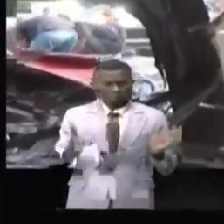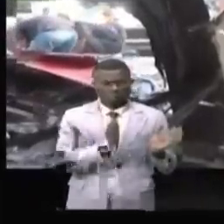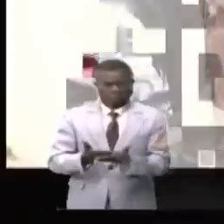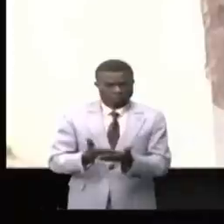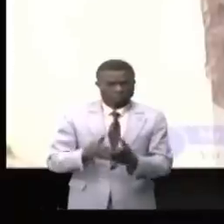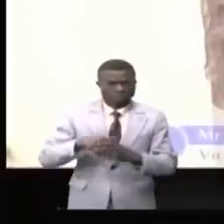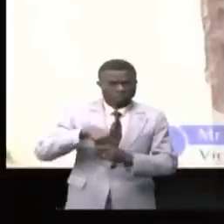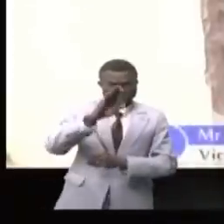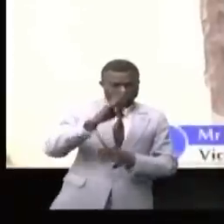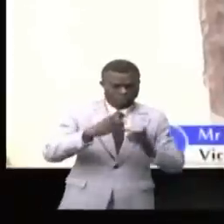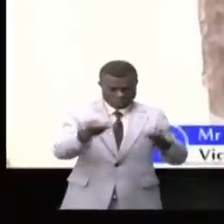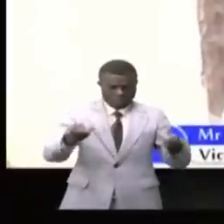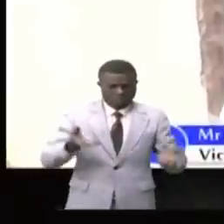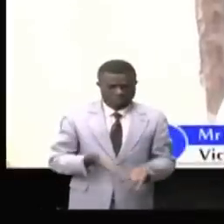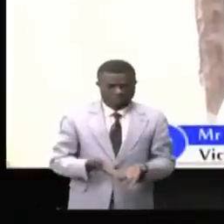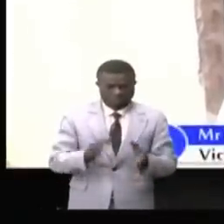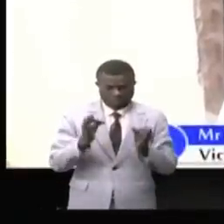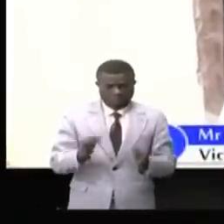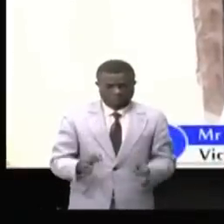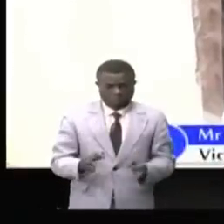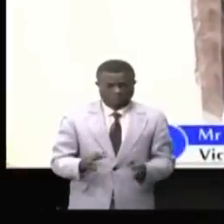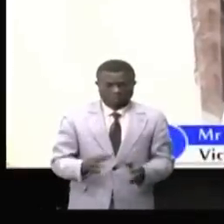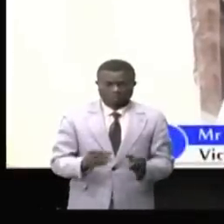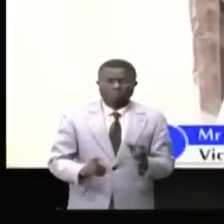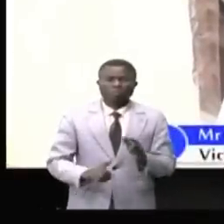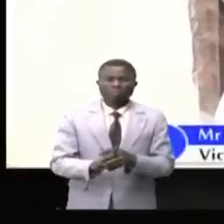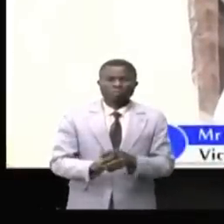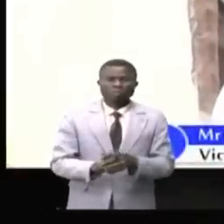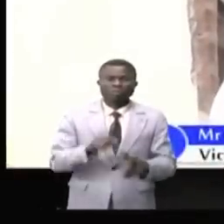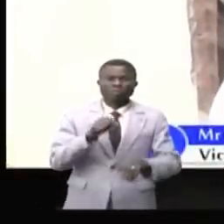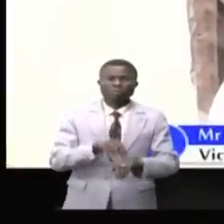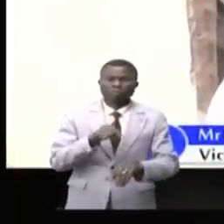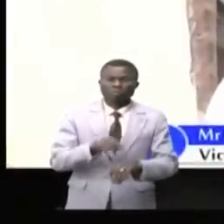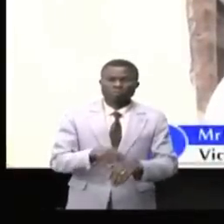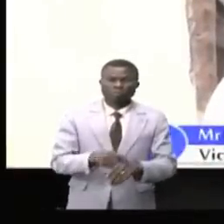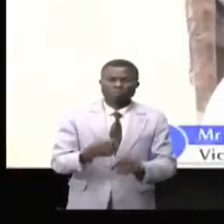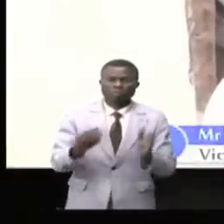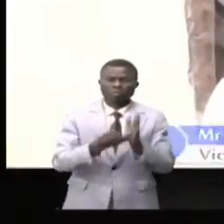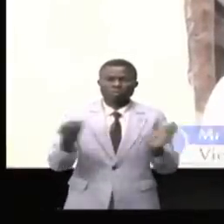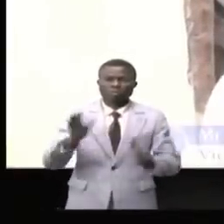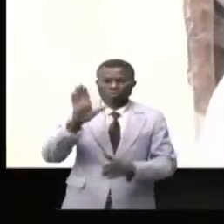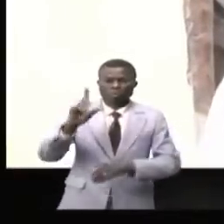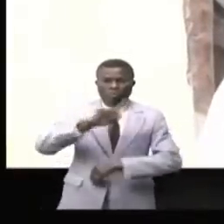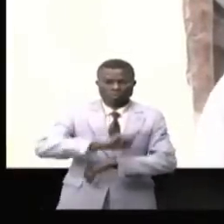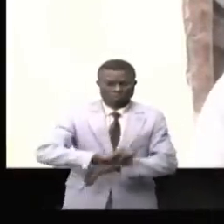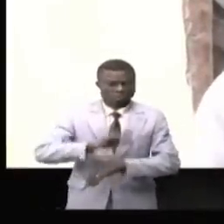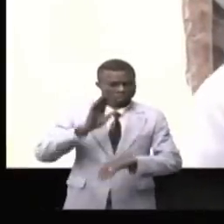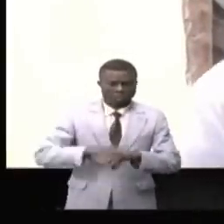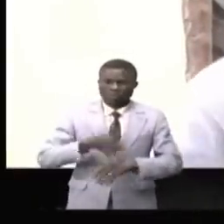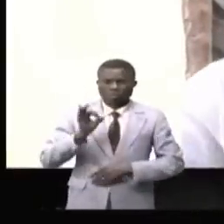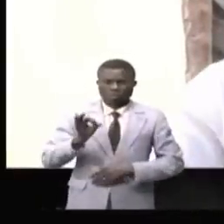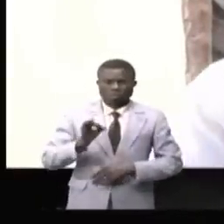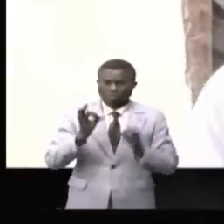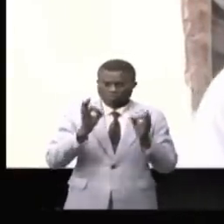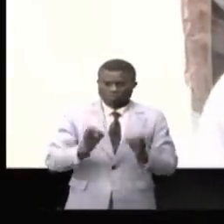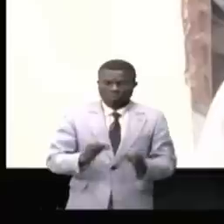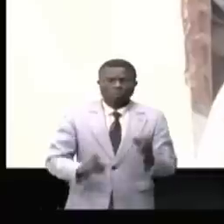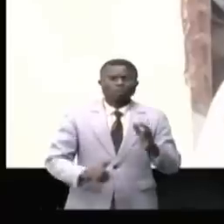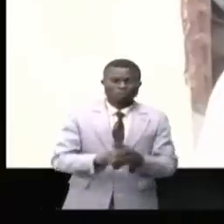pour quitter les lieux. C'est pendant le timing de ces temps 5 jours que l'UGC nous informera